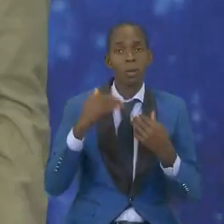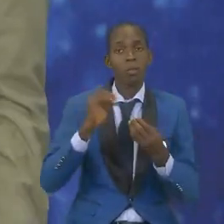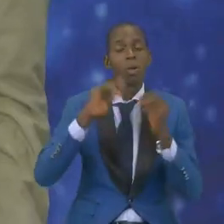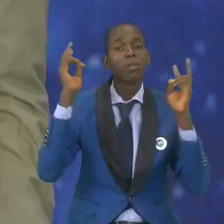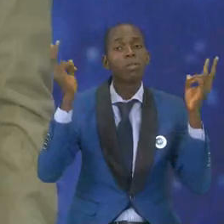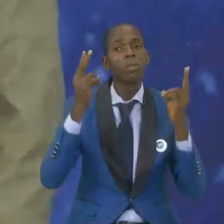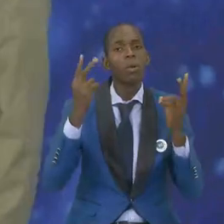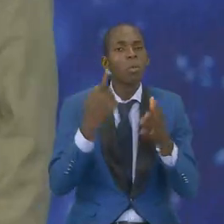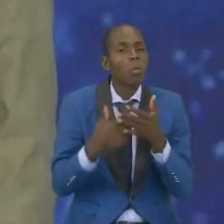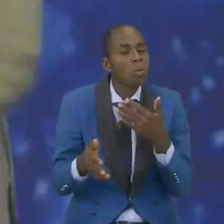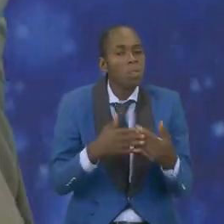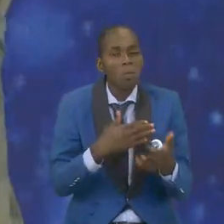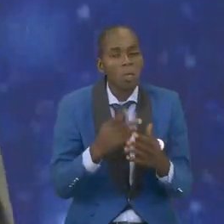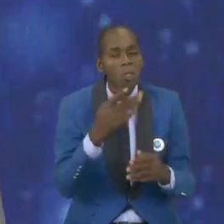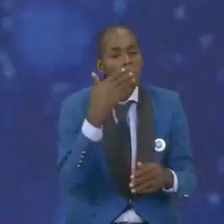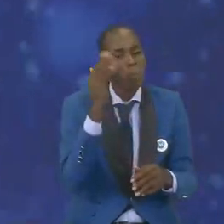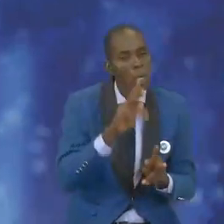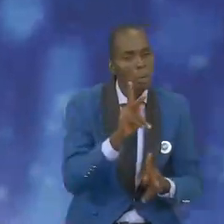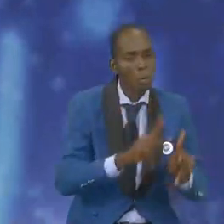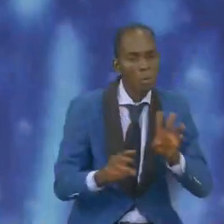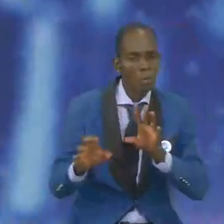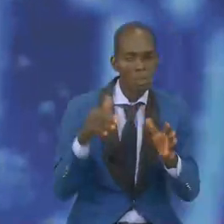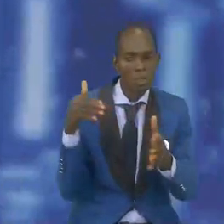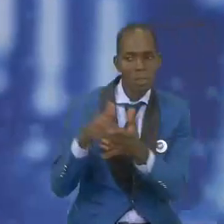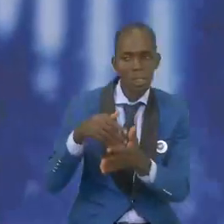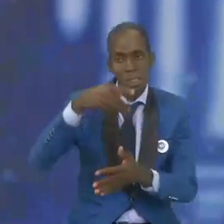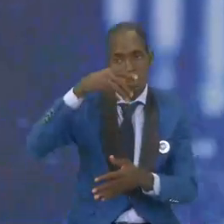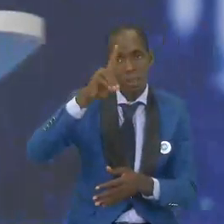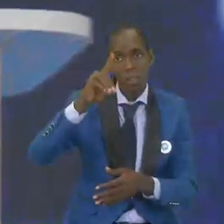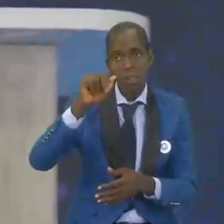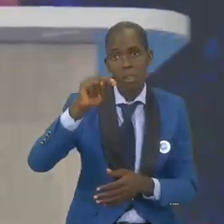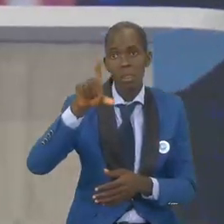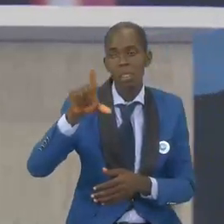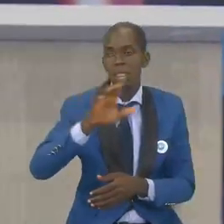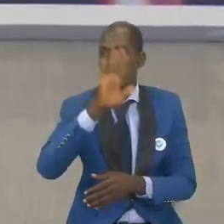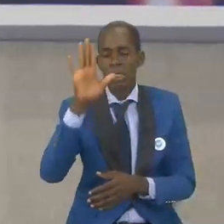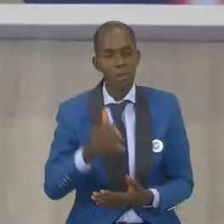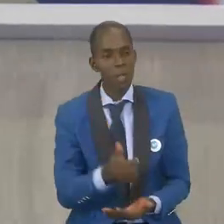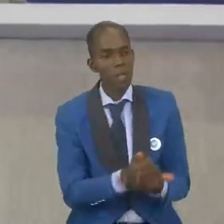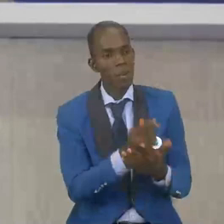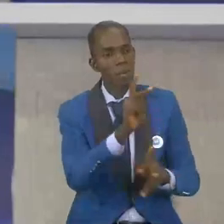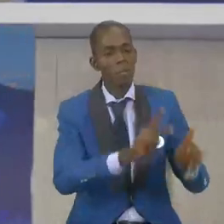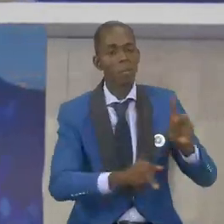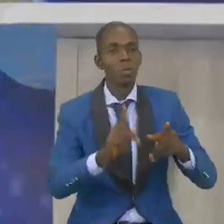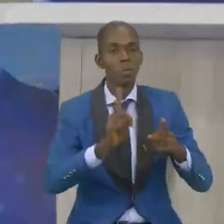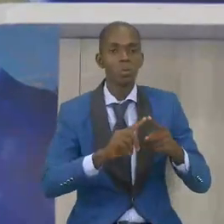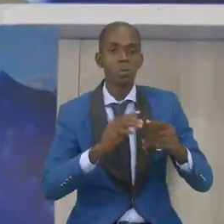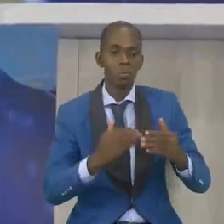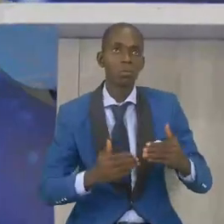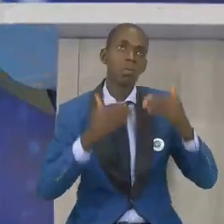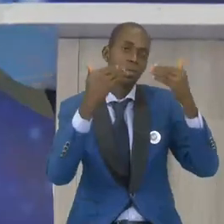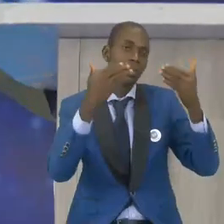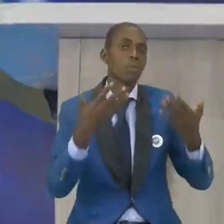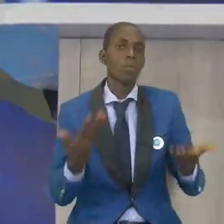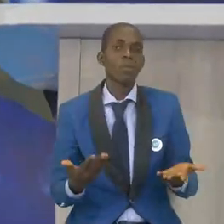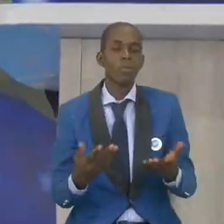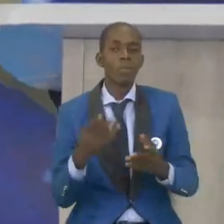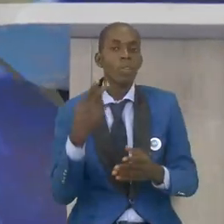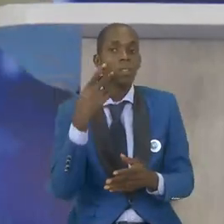et courageux? » Quel que soit ce qu'ils ont fait à Daniel, n'avait rien augmenté dans leur vie. Mais